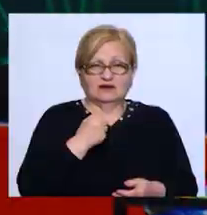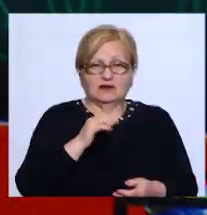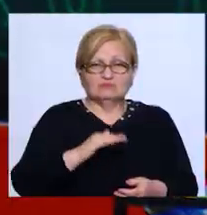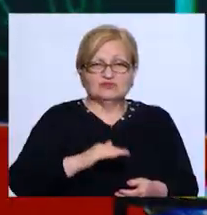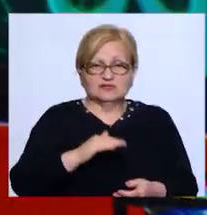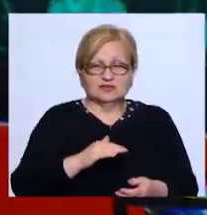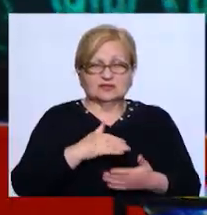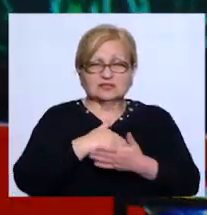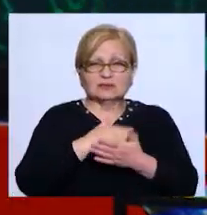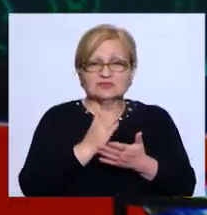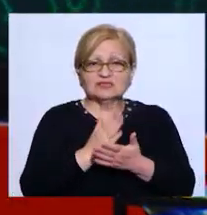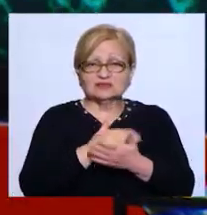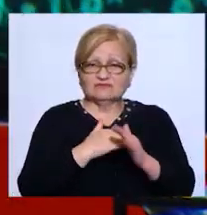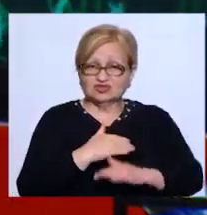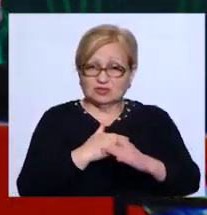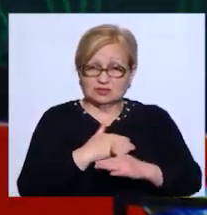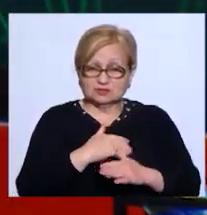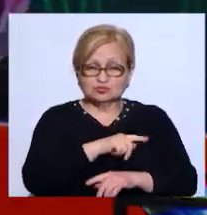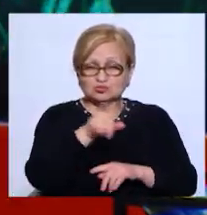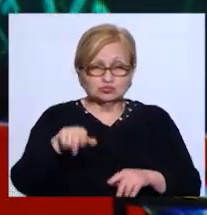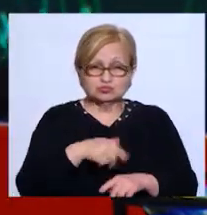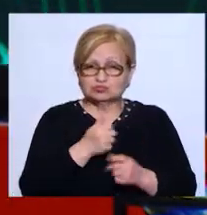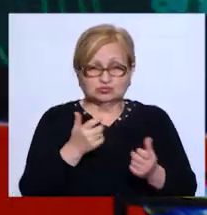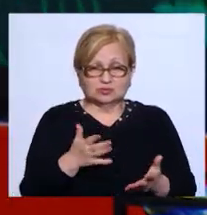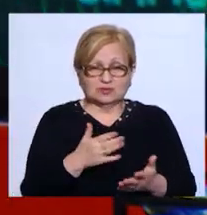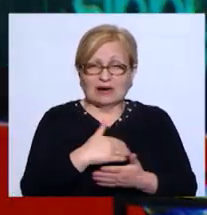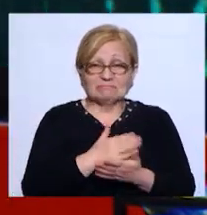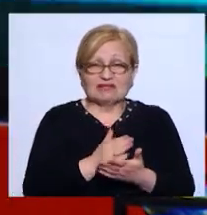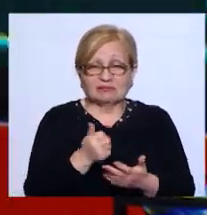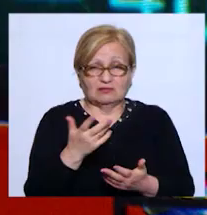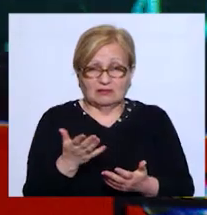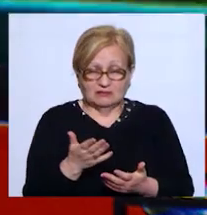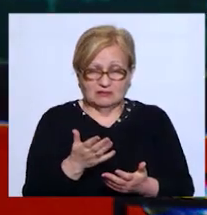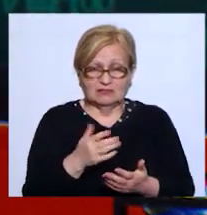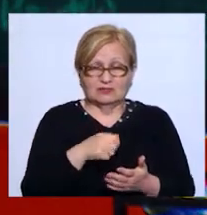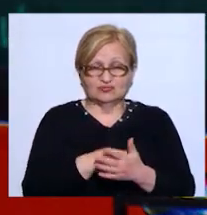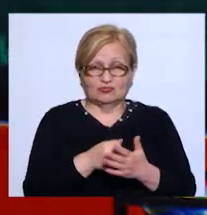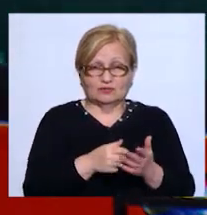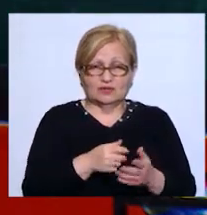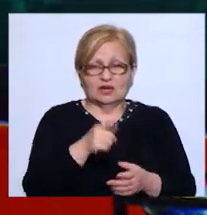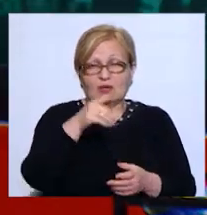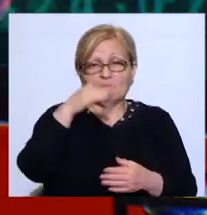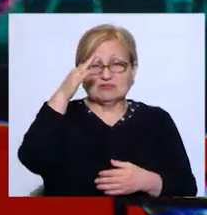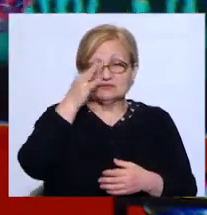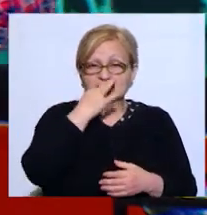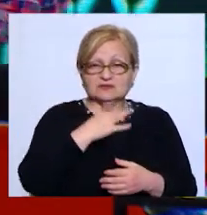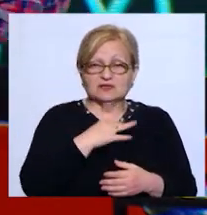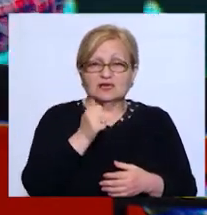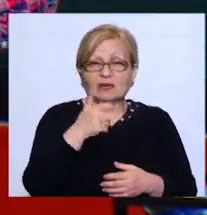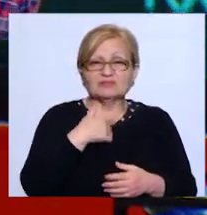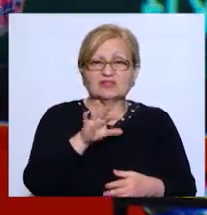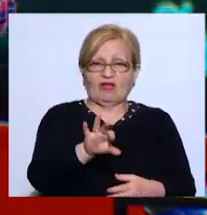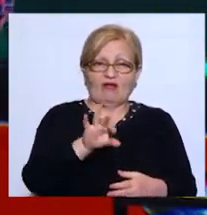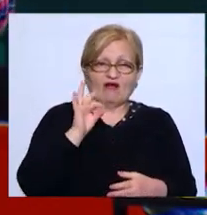მეუბნება, რამდენ ტოლ ნაჭრად არის გაჭრილი რაღაც, ჩვენ შემთხვევაში ხაჭაპური, მრიცხველი მეუბნება,